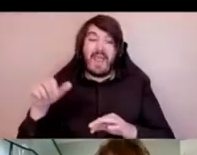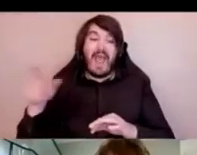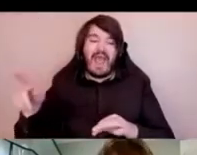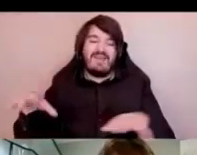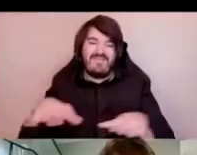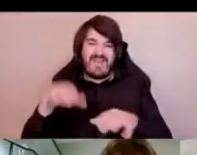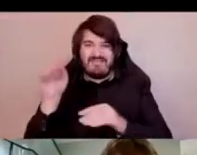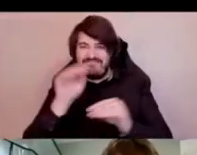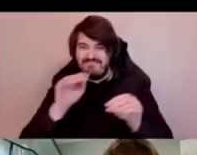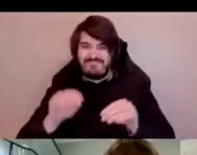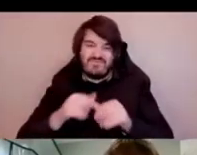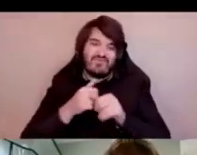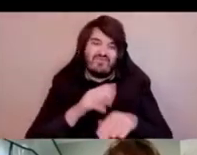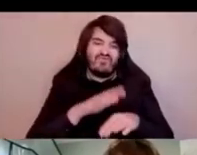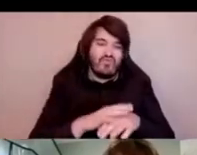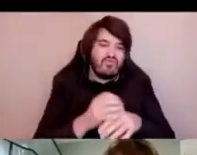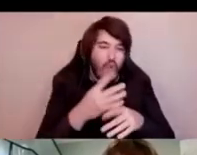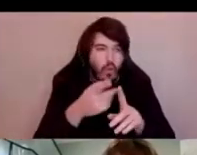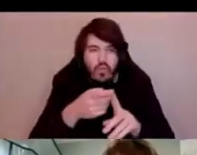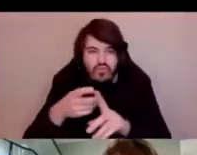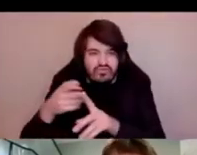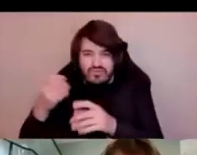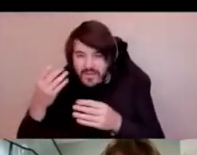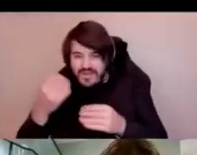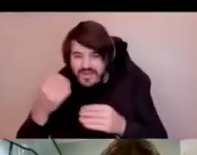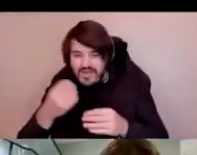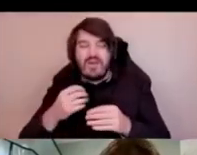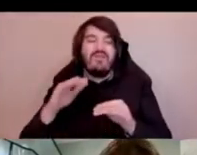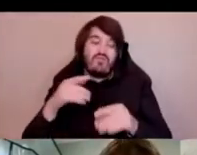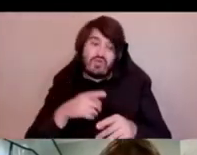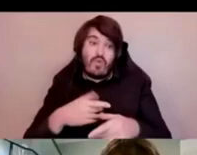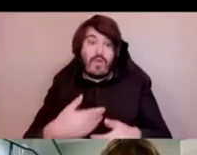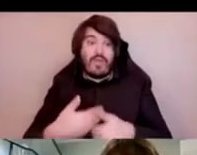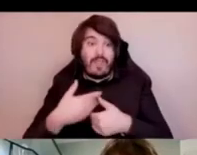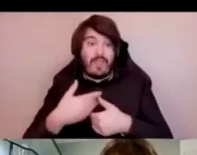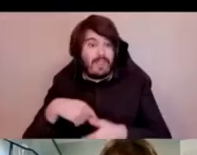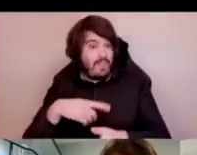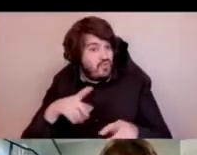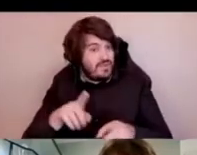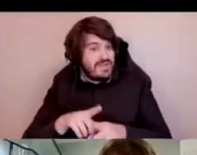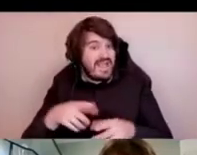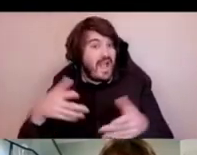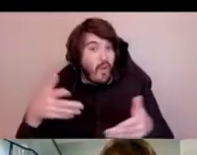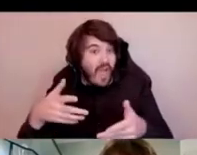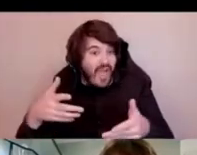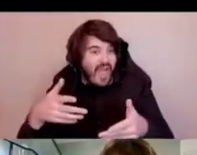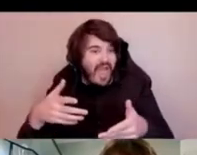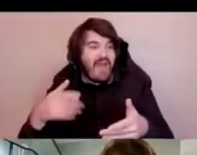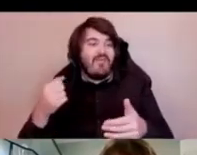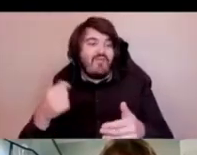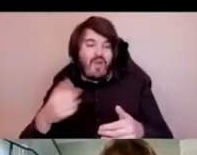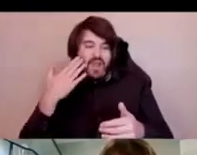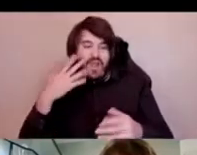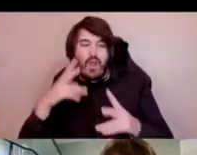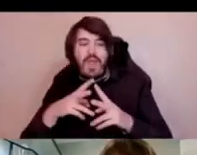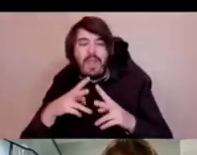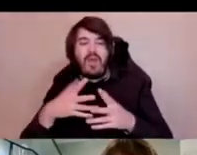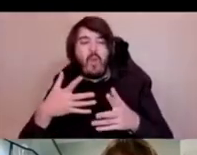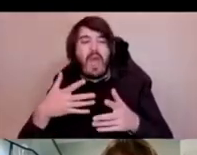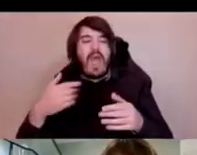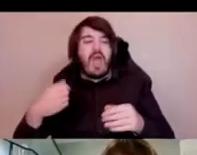construit à partir de différents ouvrages. Puis, ça va nous aider aussi à connaître les